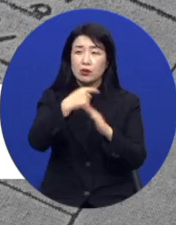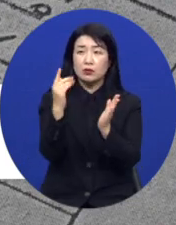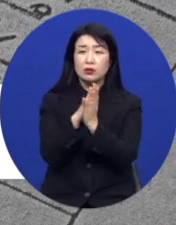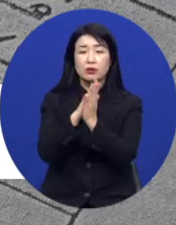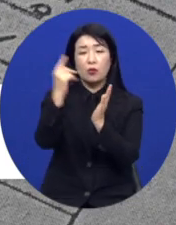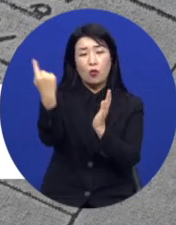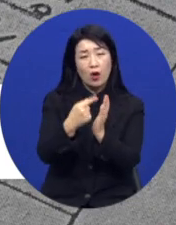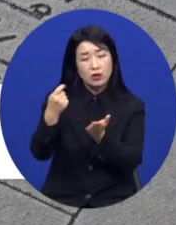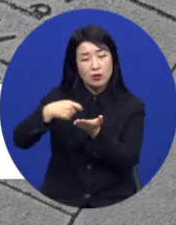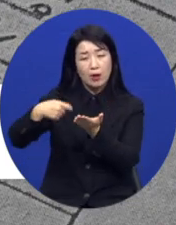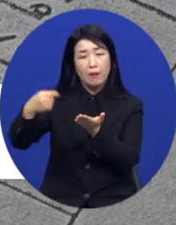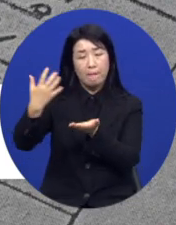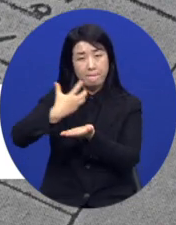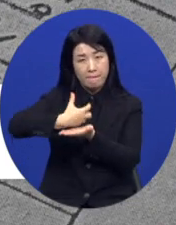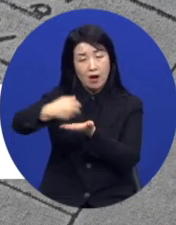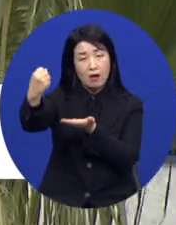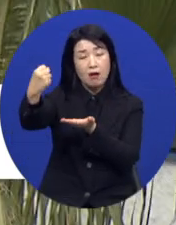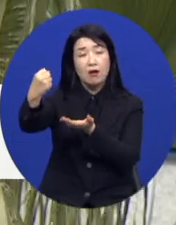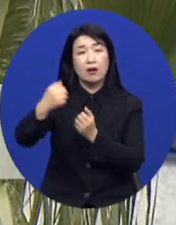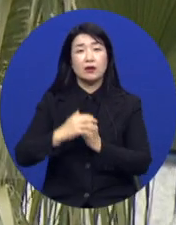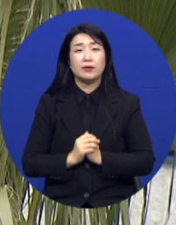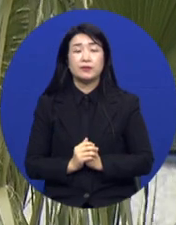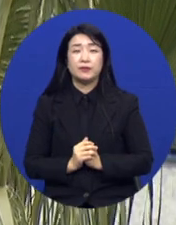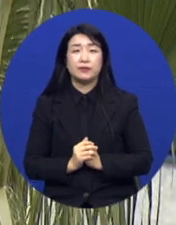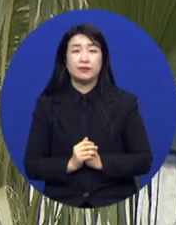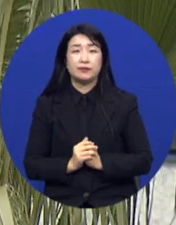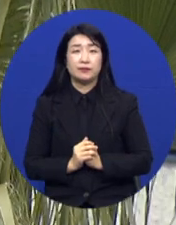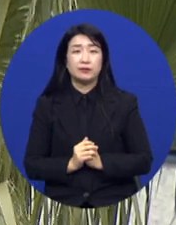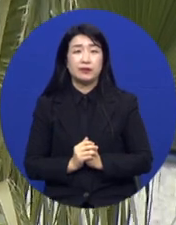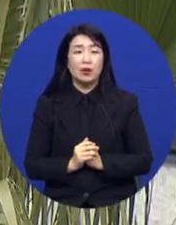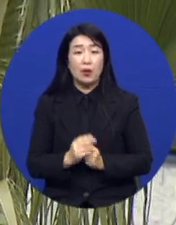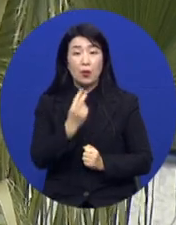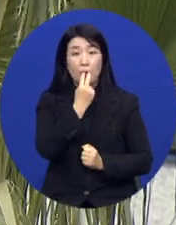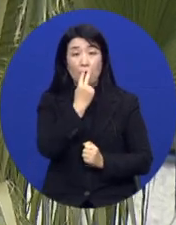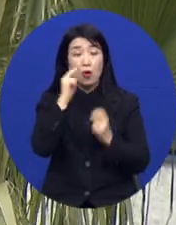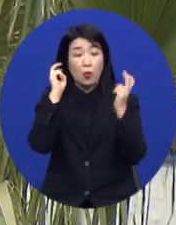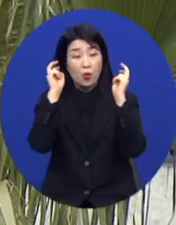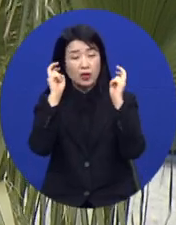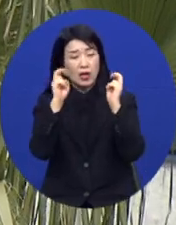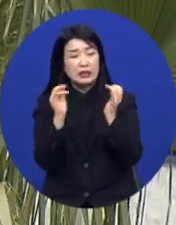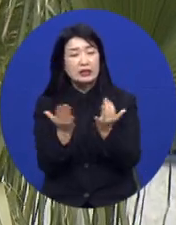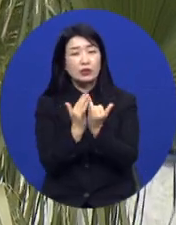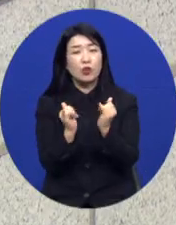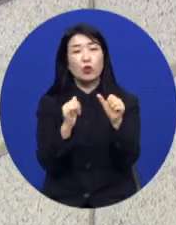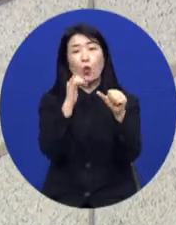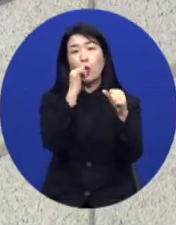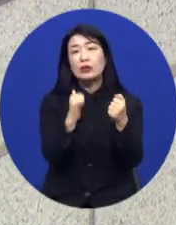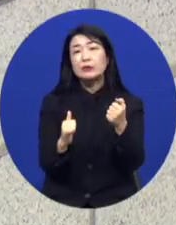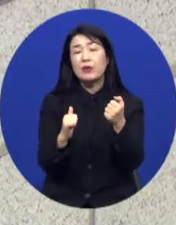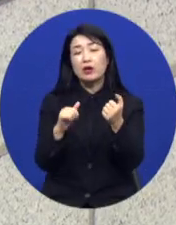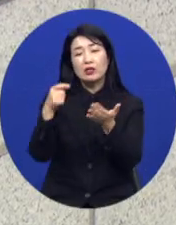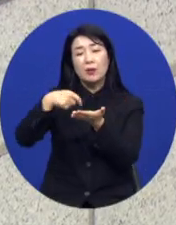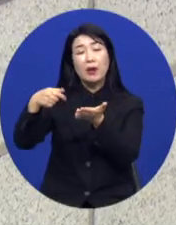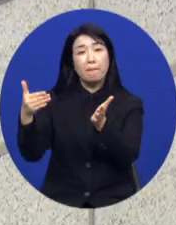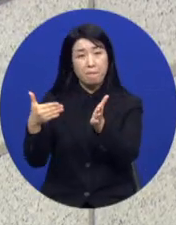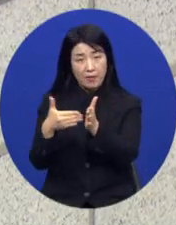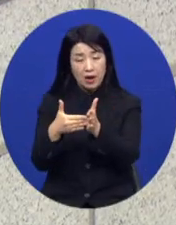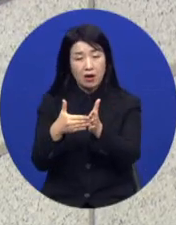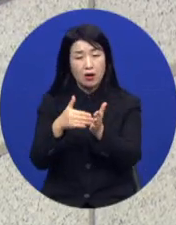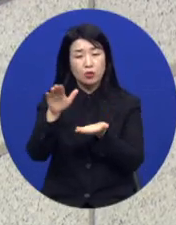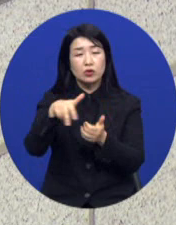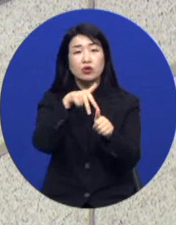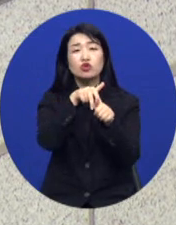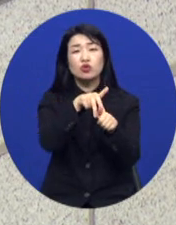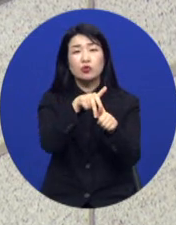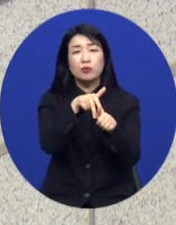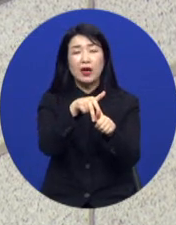다 직접 받아가긴 했어요. 한 보험회사에서는 직원 50명 정도가 서명했고 도지사